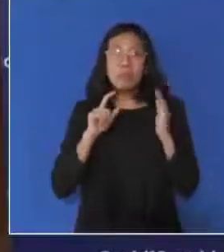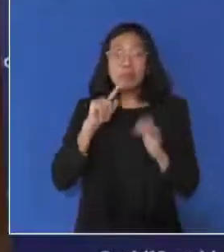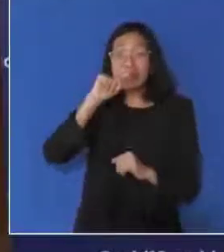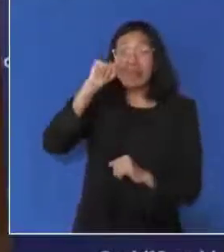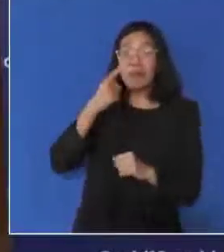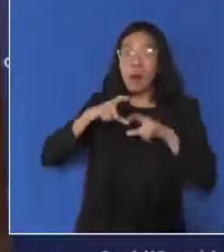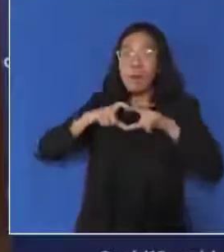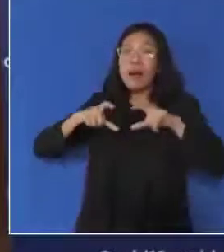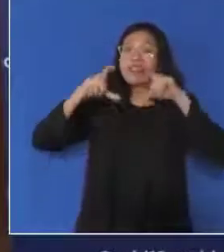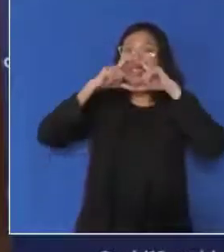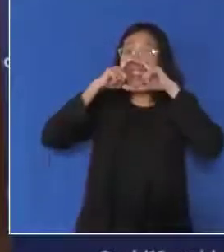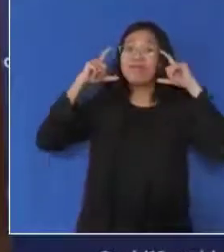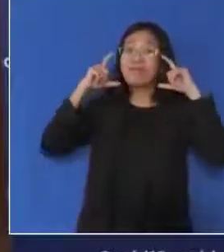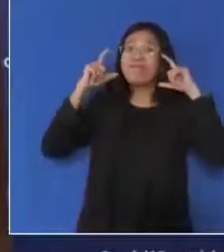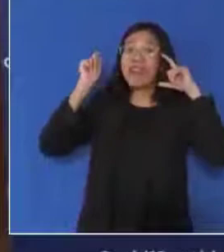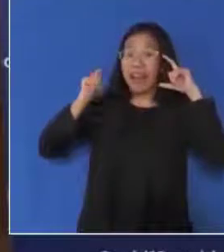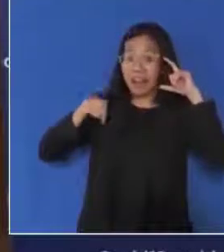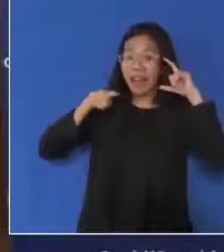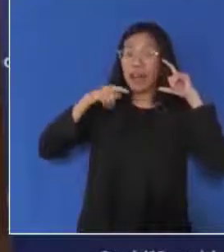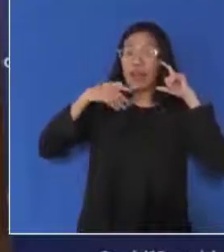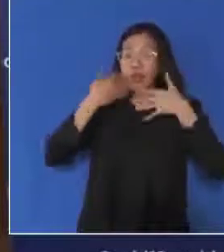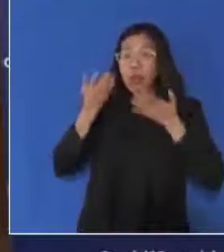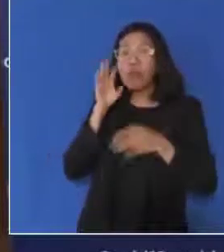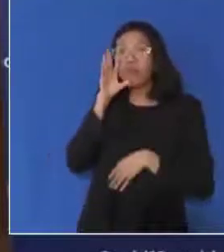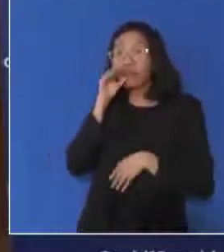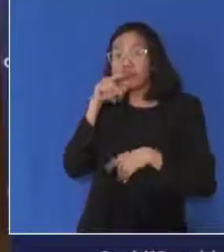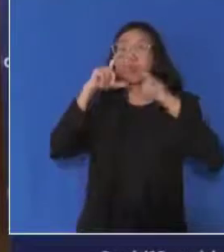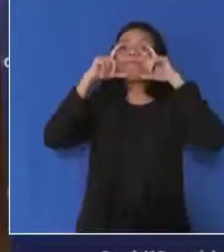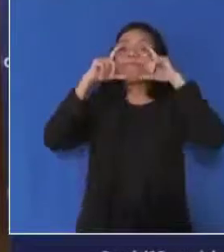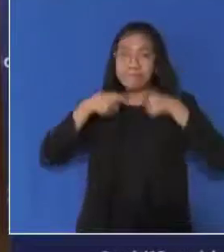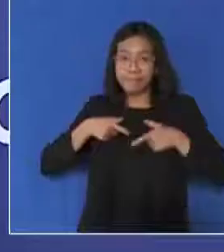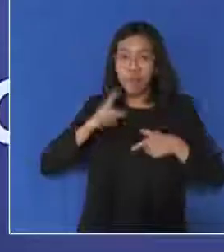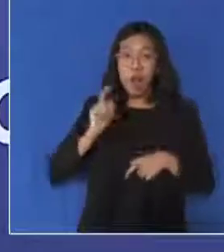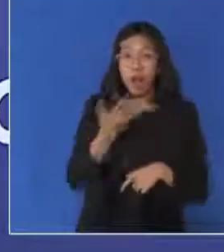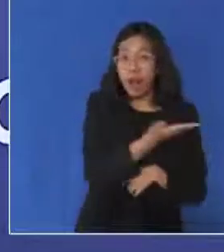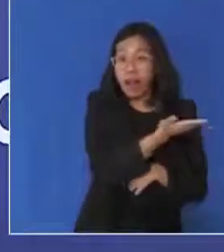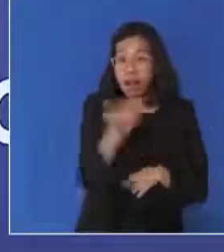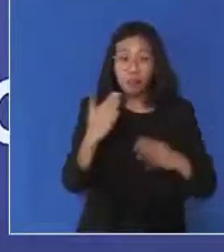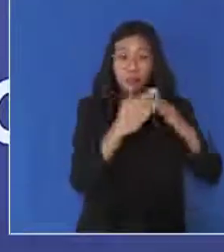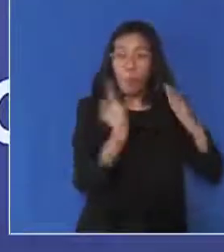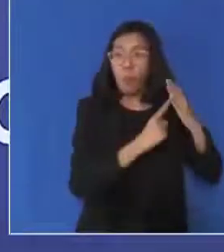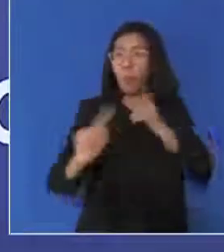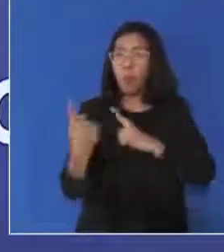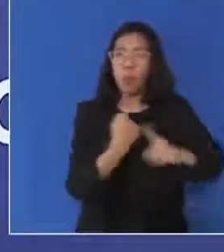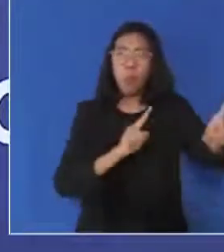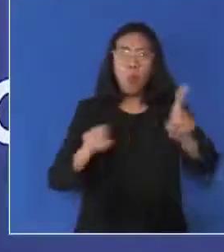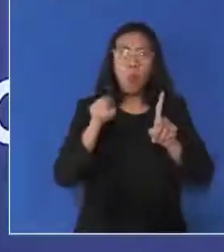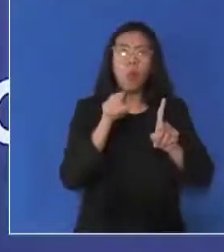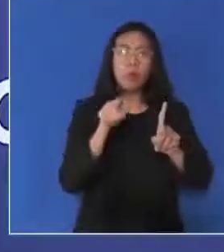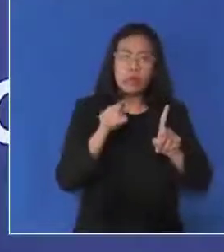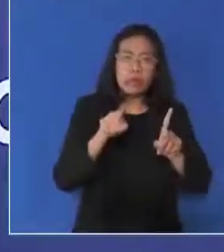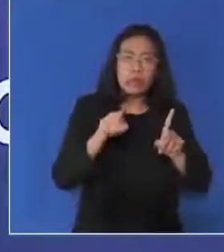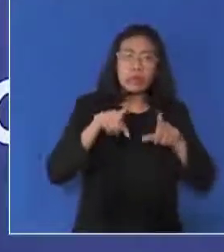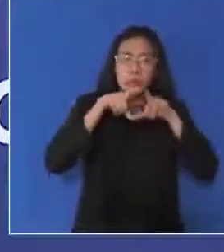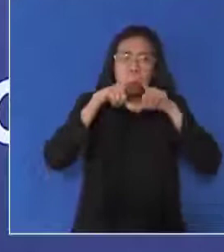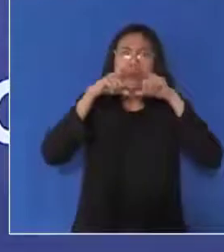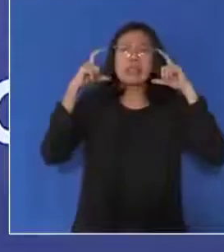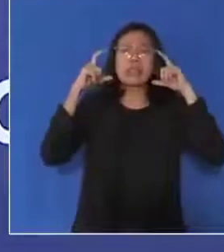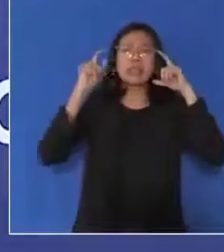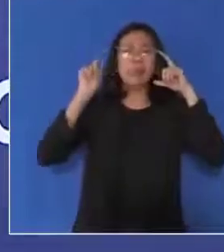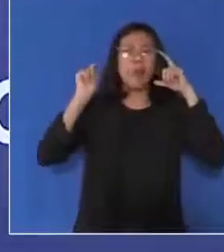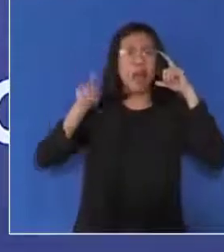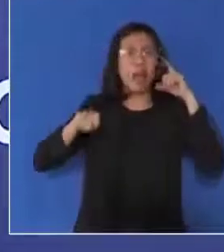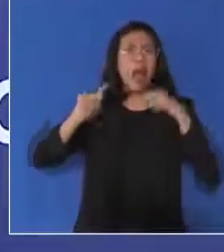menutup semuanya dan tentu saja buat masyarakat kembali kami Ingatkan jika hendak berpergian kemana-mana sudah bagian dari Peraturan kita dari